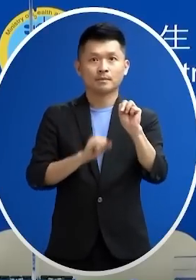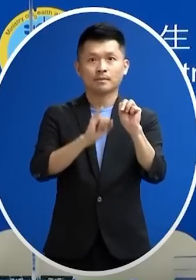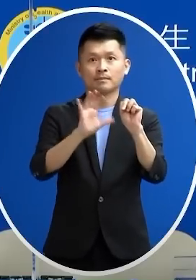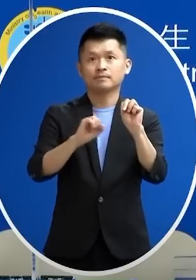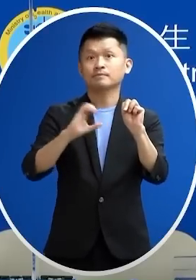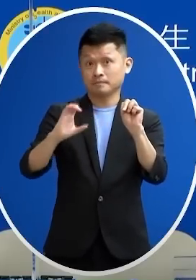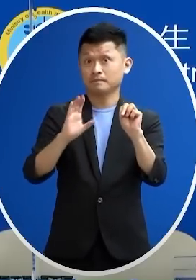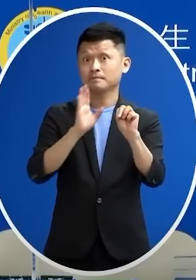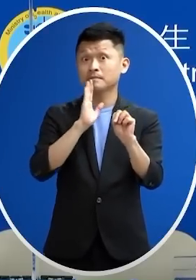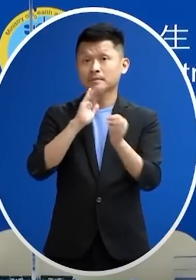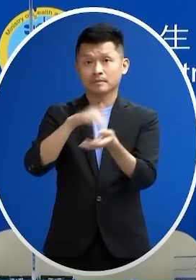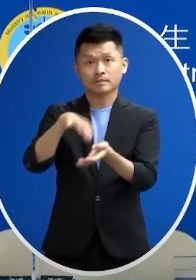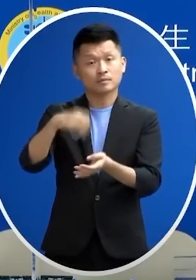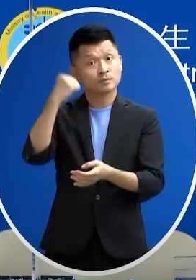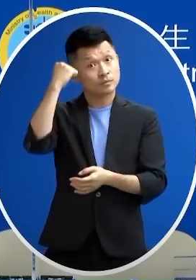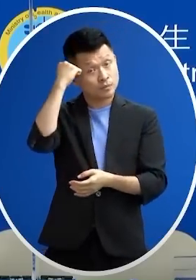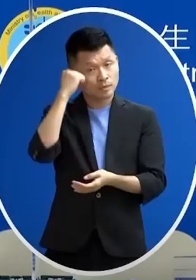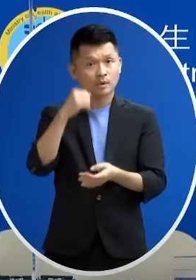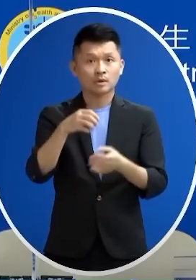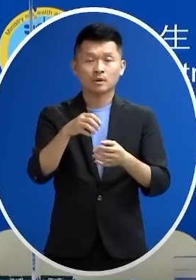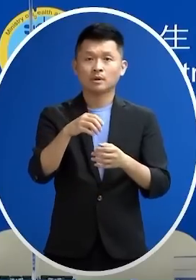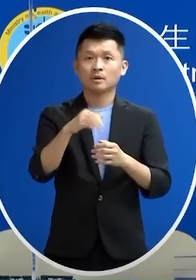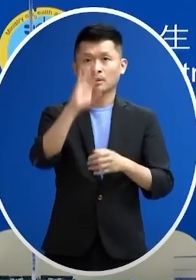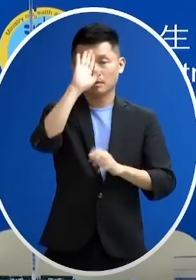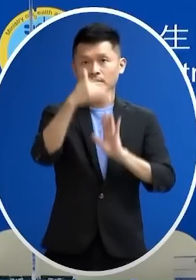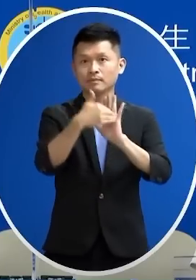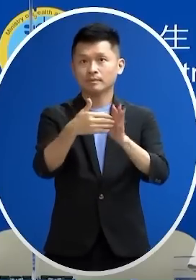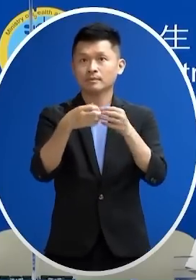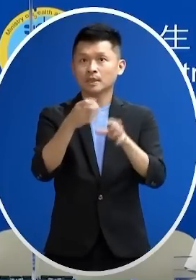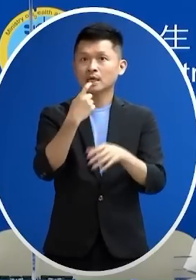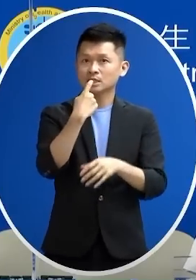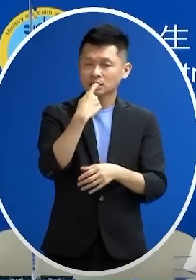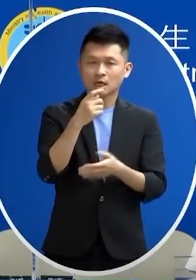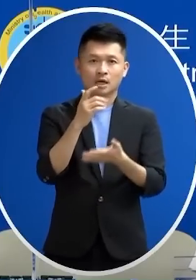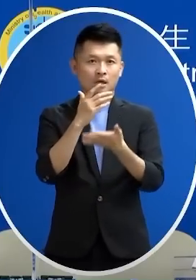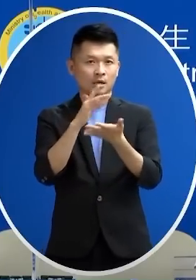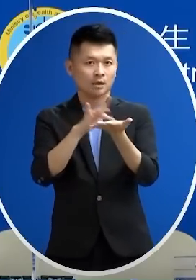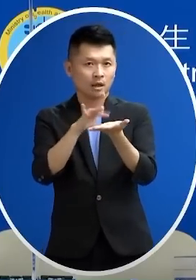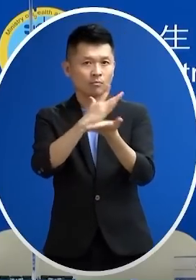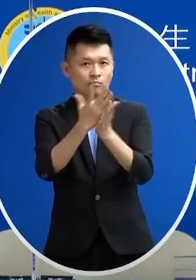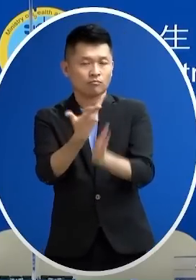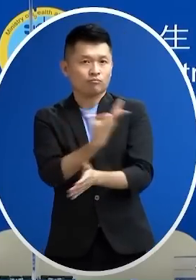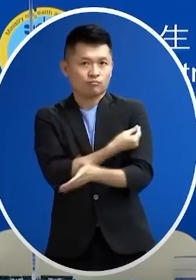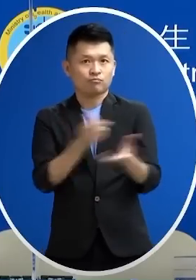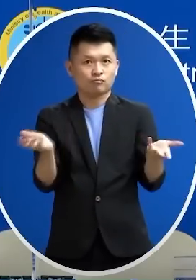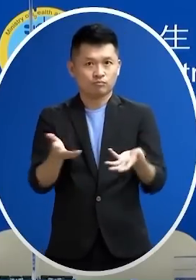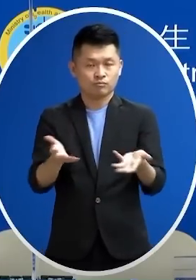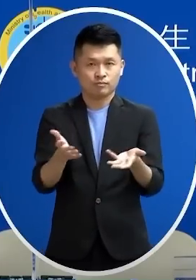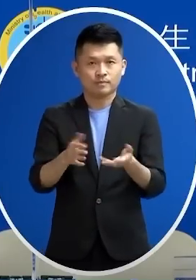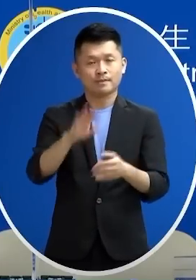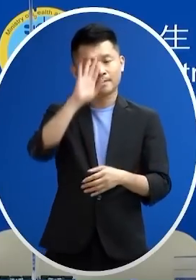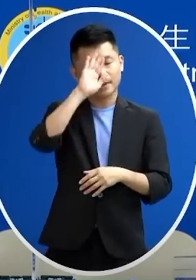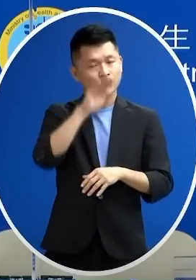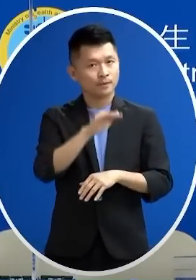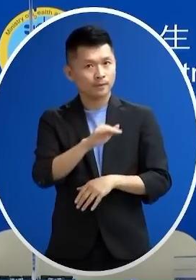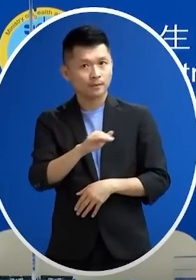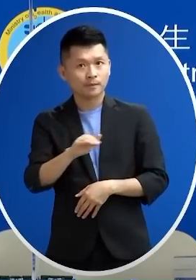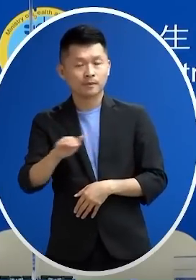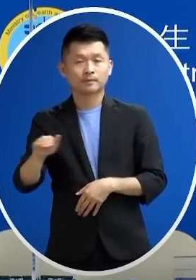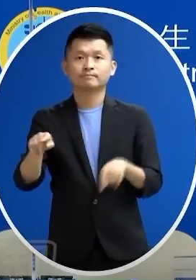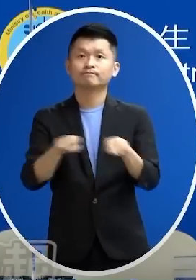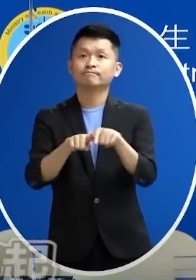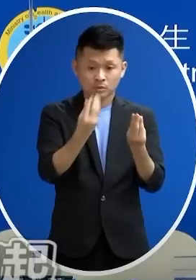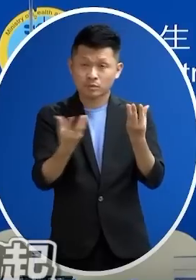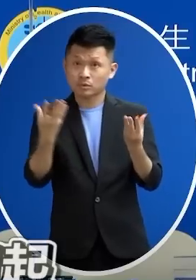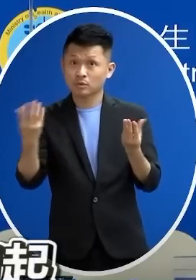住院使用免疫球蛋白跟类固醇等药物治疗。那目前的病况是稳定，仍然在这个一般的病房